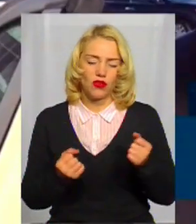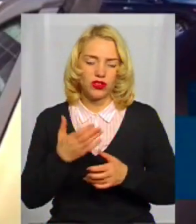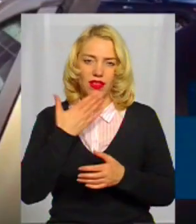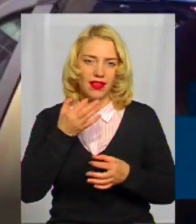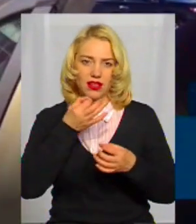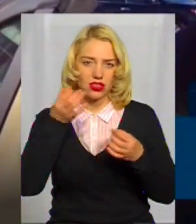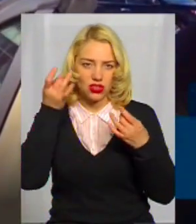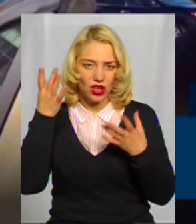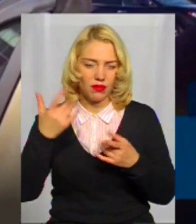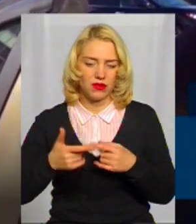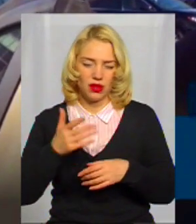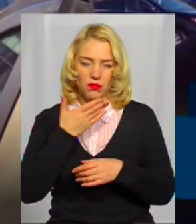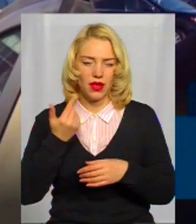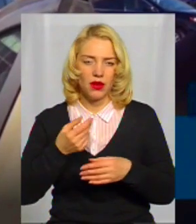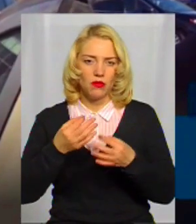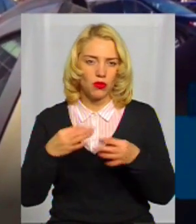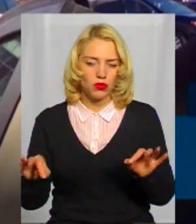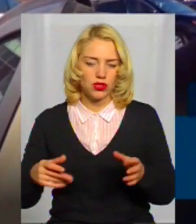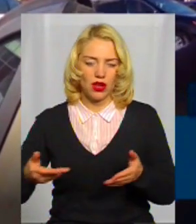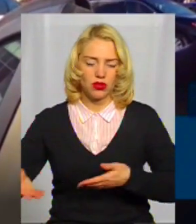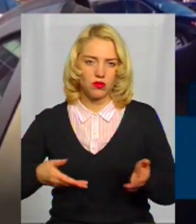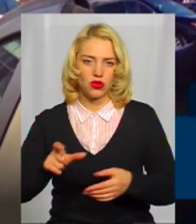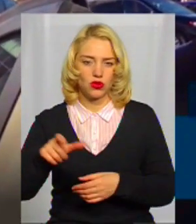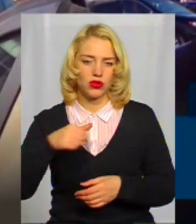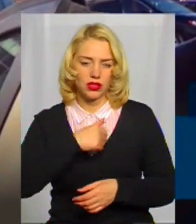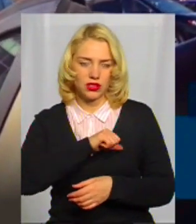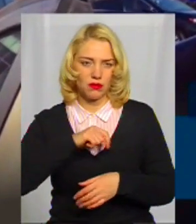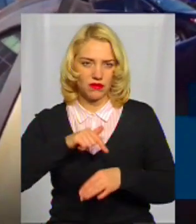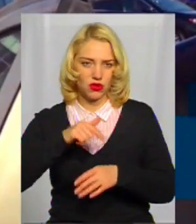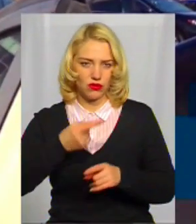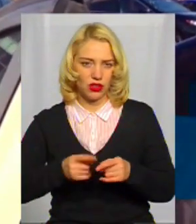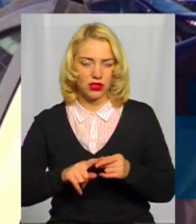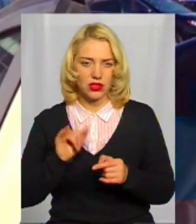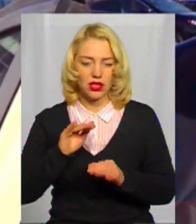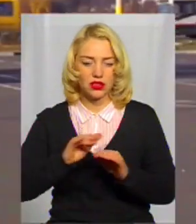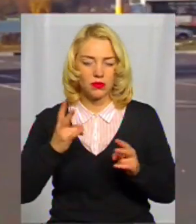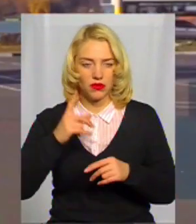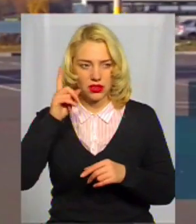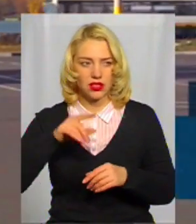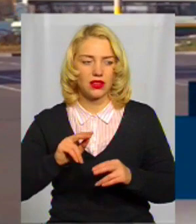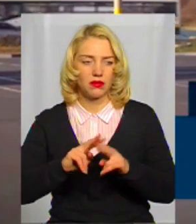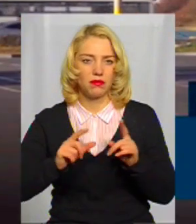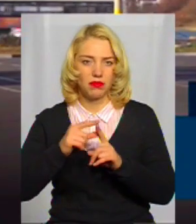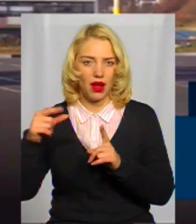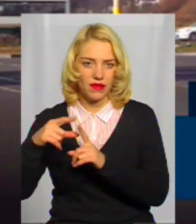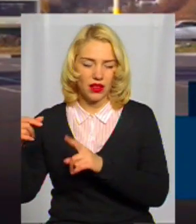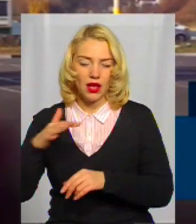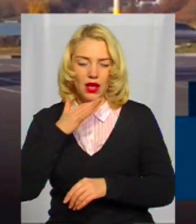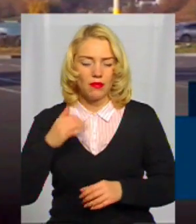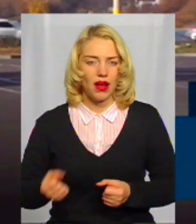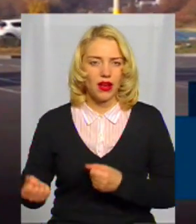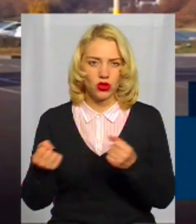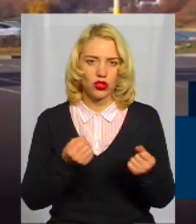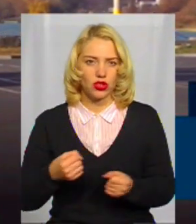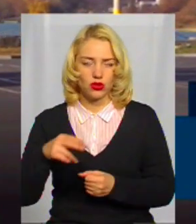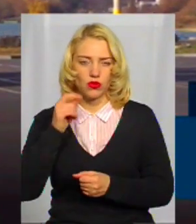Буває, що пішоходів не пропускають. Я сама в ролі пішохода відчуваю на собі це. Діти самі мають знати правила. Дуже багато їжджу і по Україні,